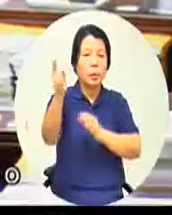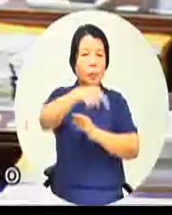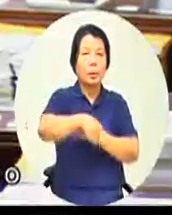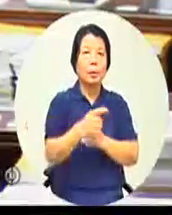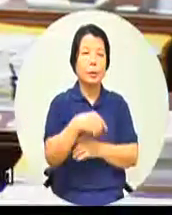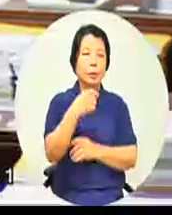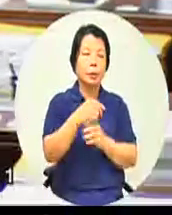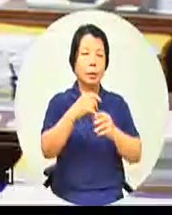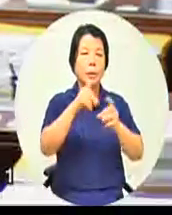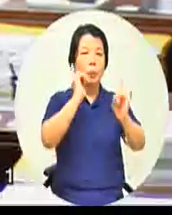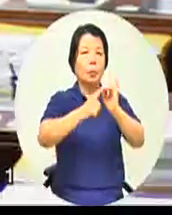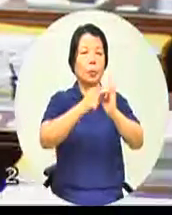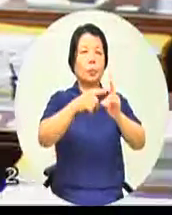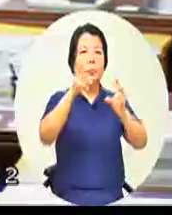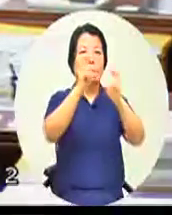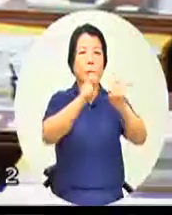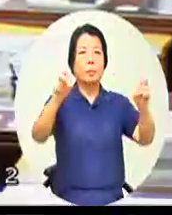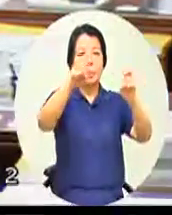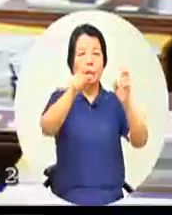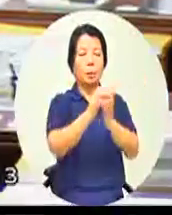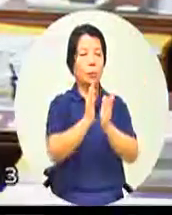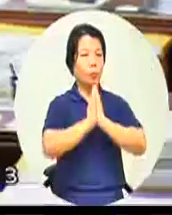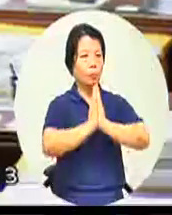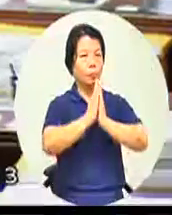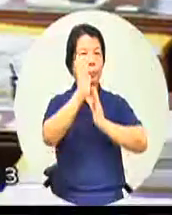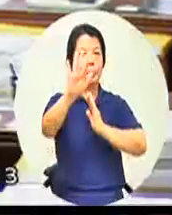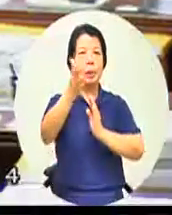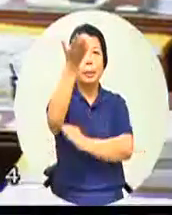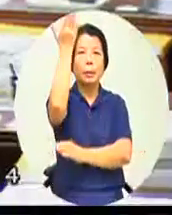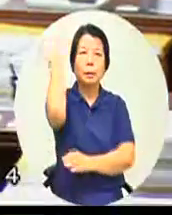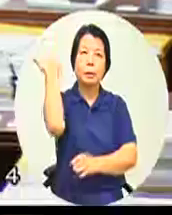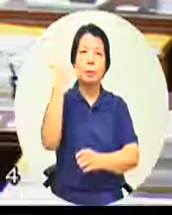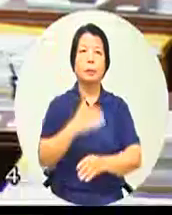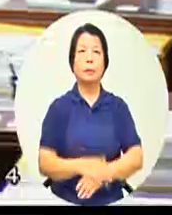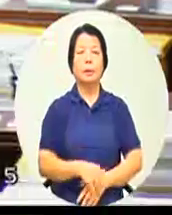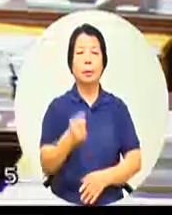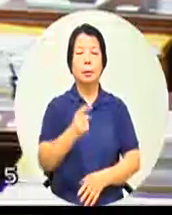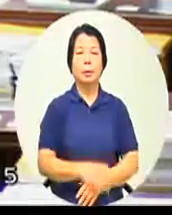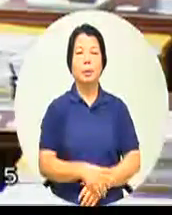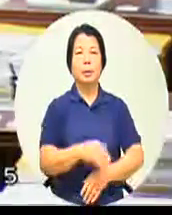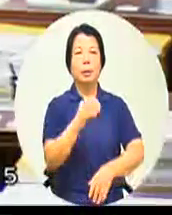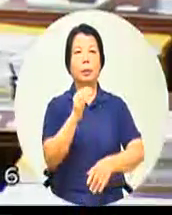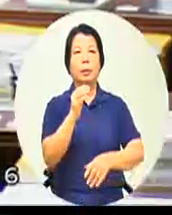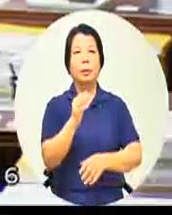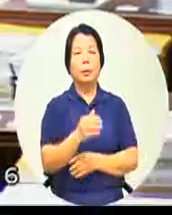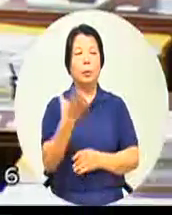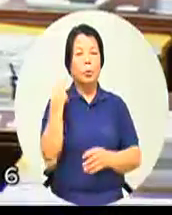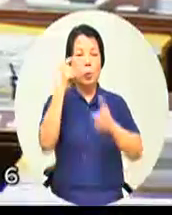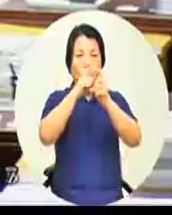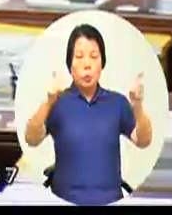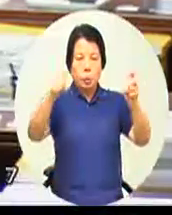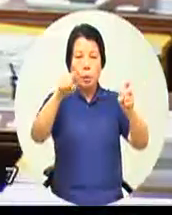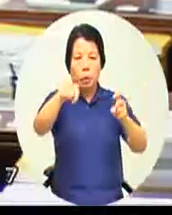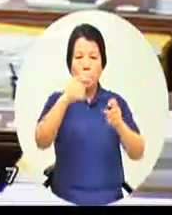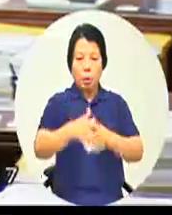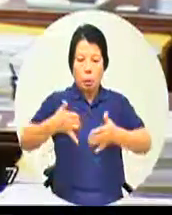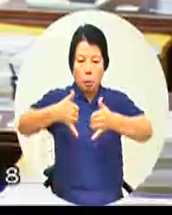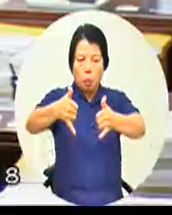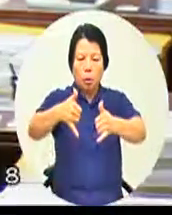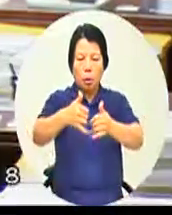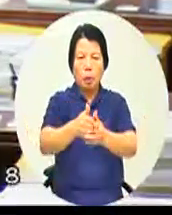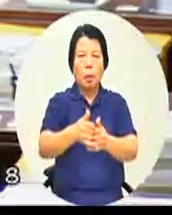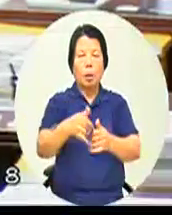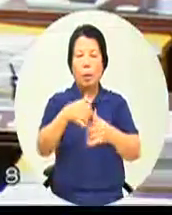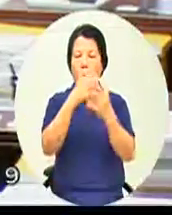亭去那个女主角去那边朝拜。其实当时的这个旧城的北门那条街道其实是非常的热闹的。